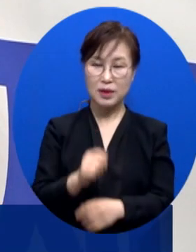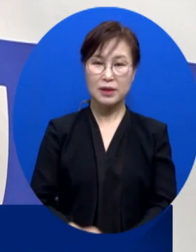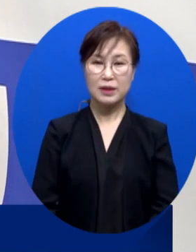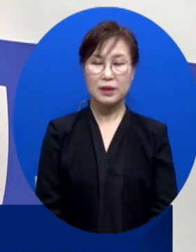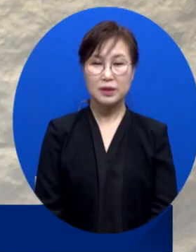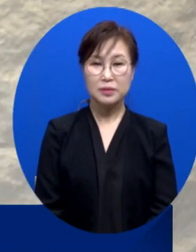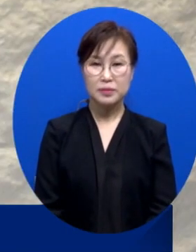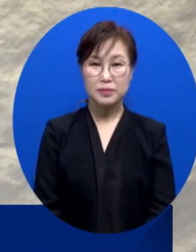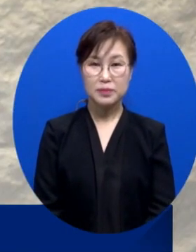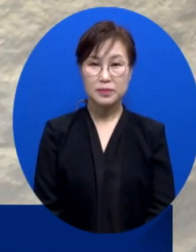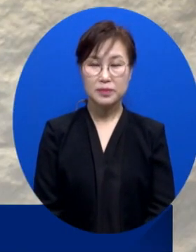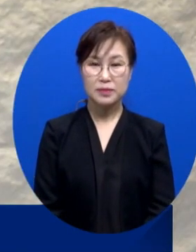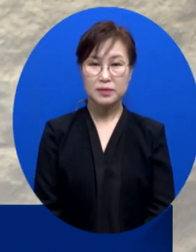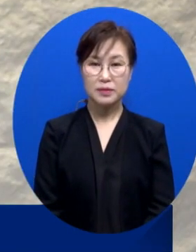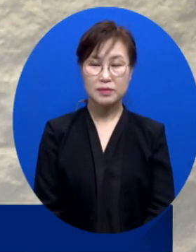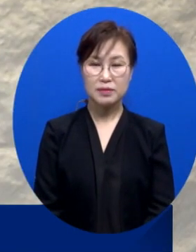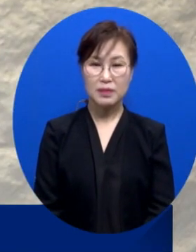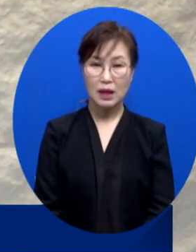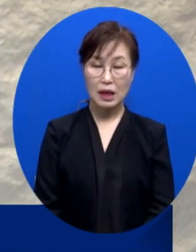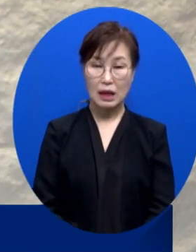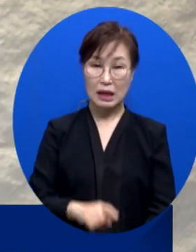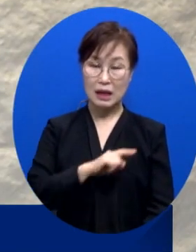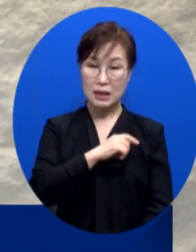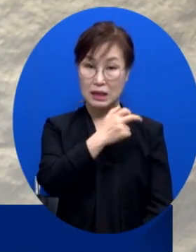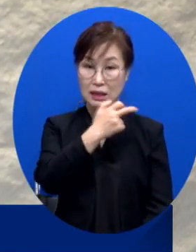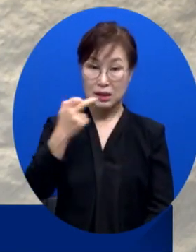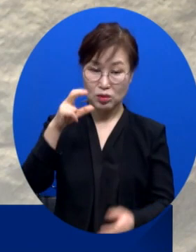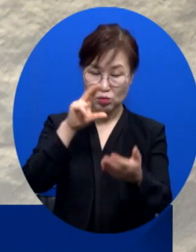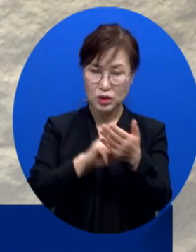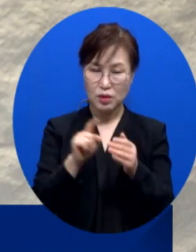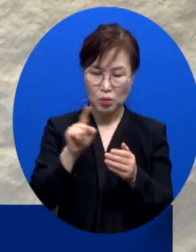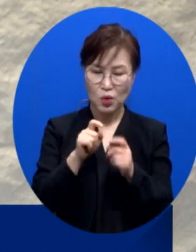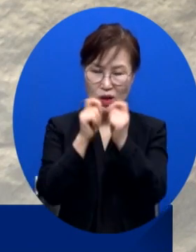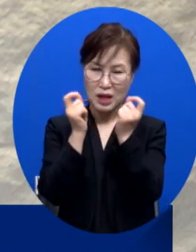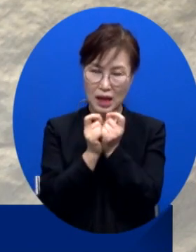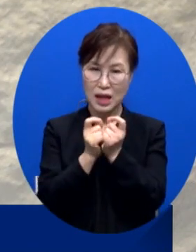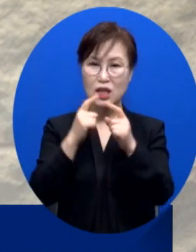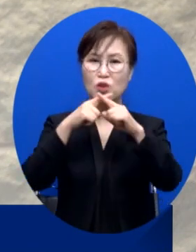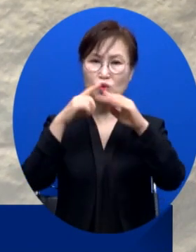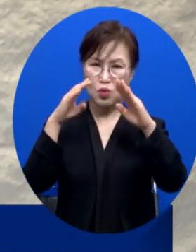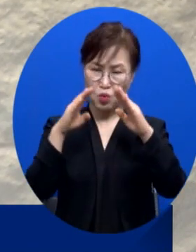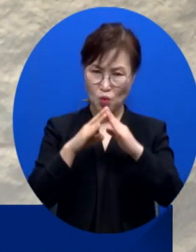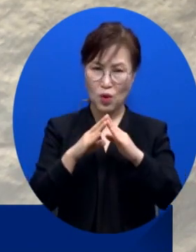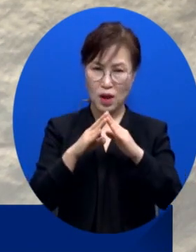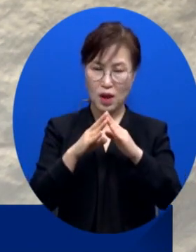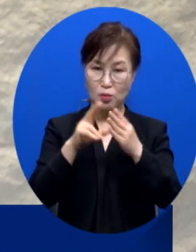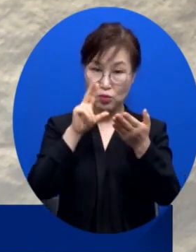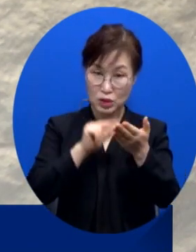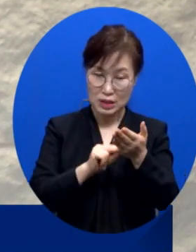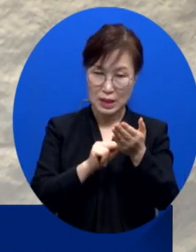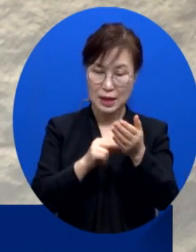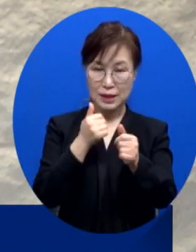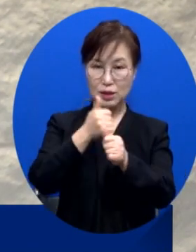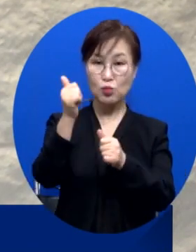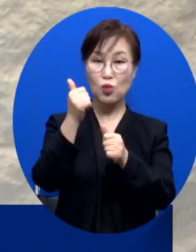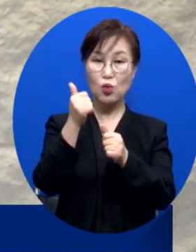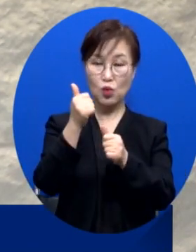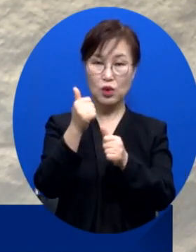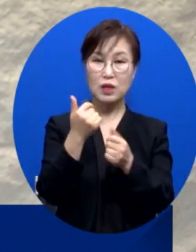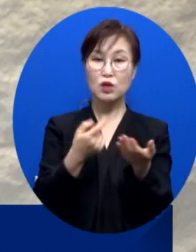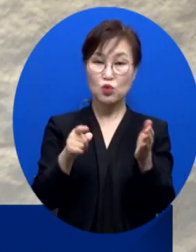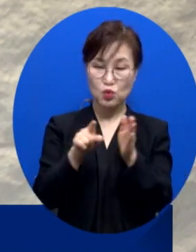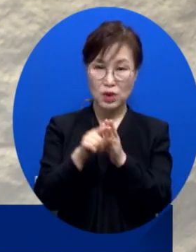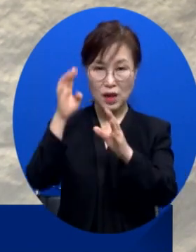한국교회 가장 문제가 되는 이 개교회주의를 한번 극복해보자라고 하는 것에 대해서는